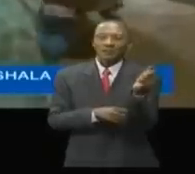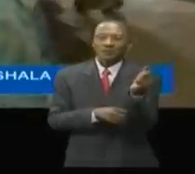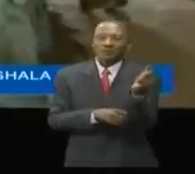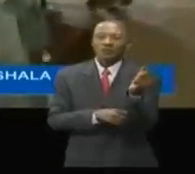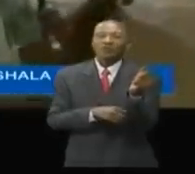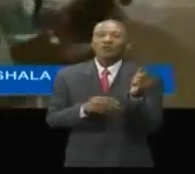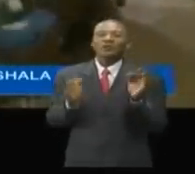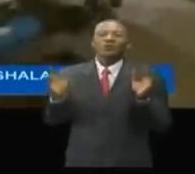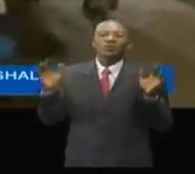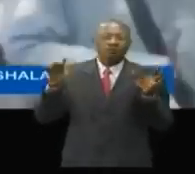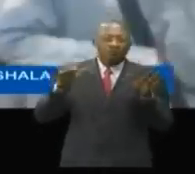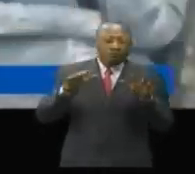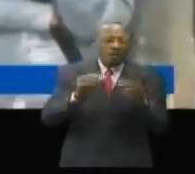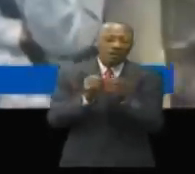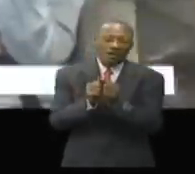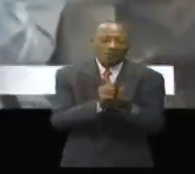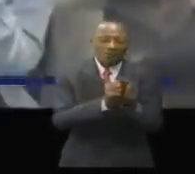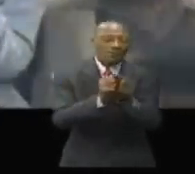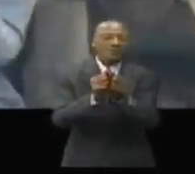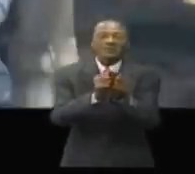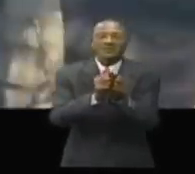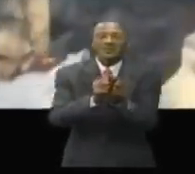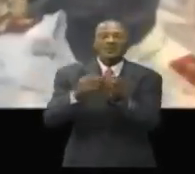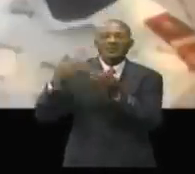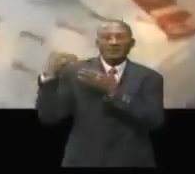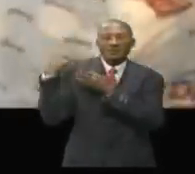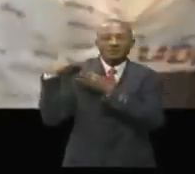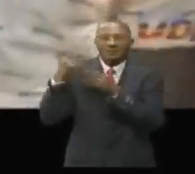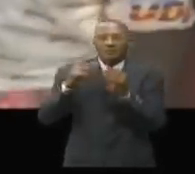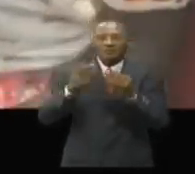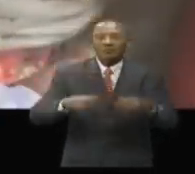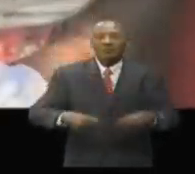Une façon de perpétuer sa mémoire.